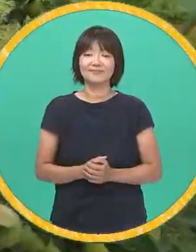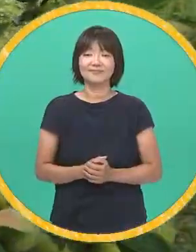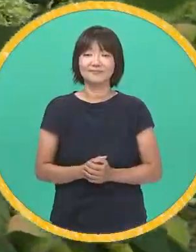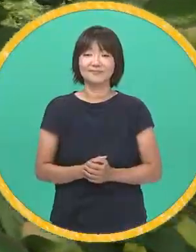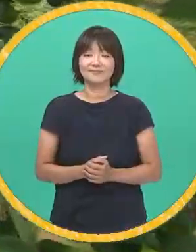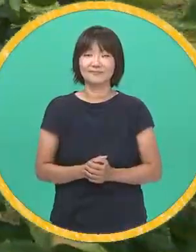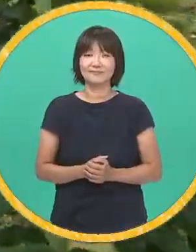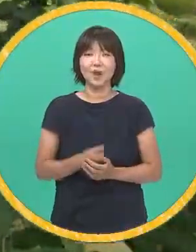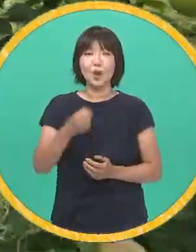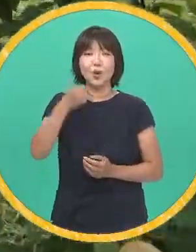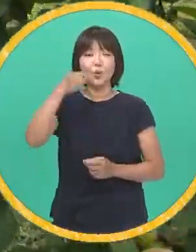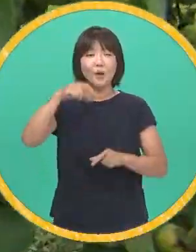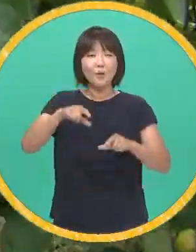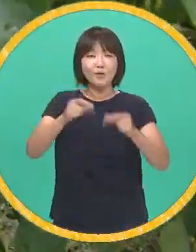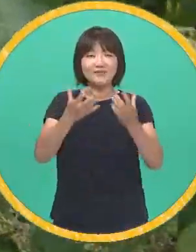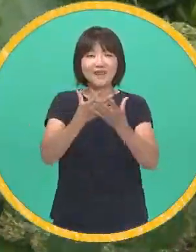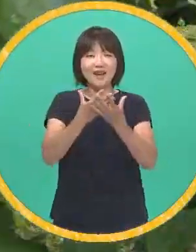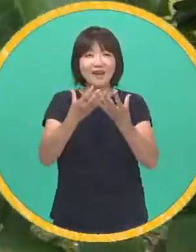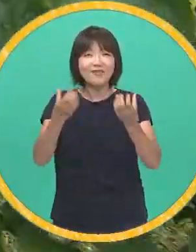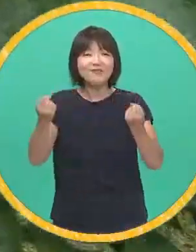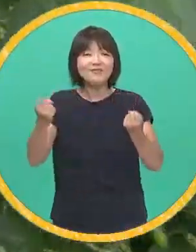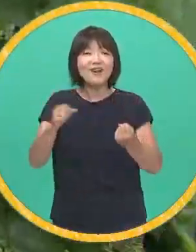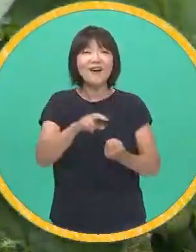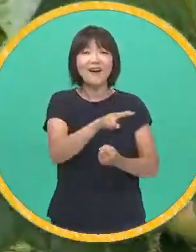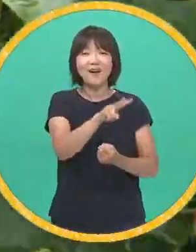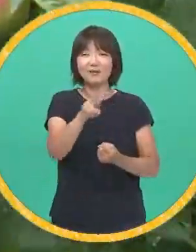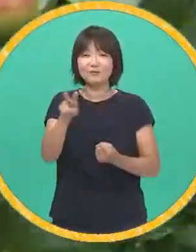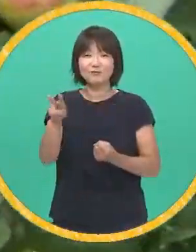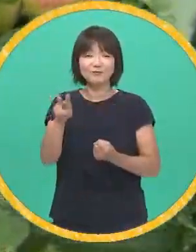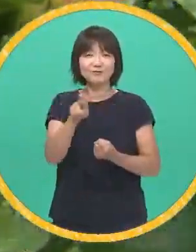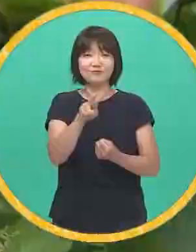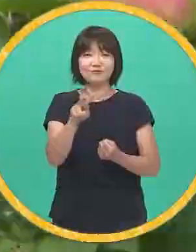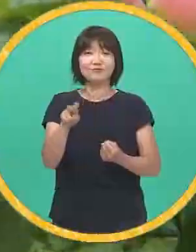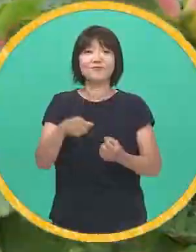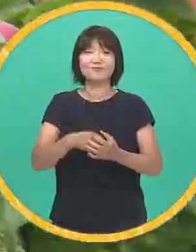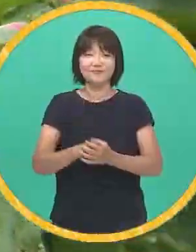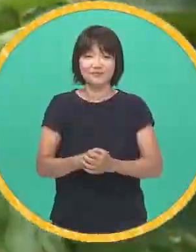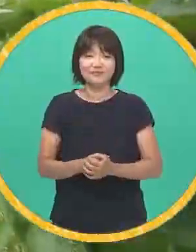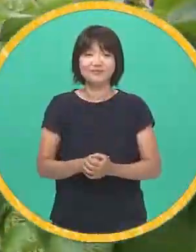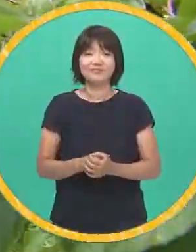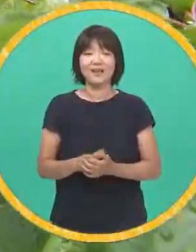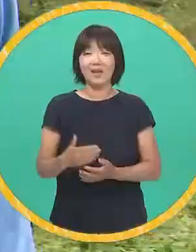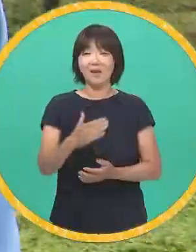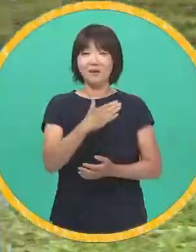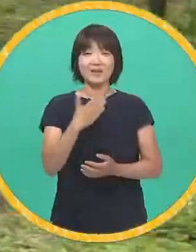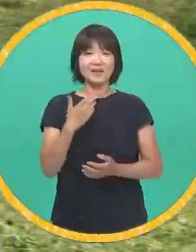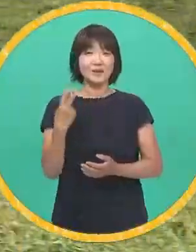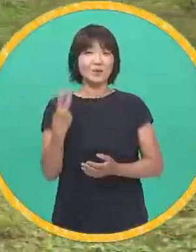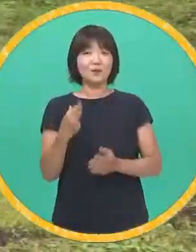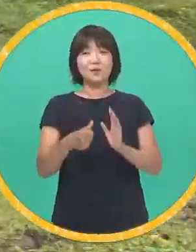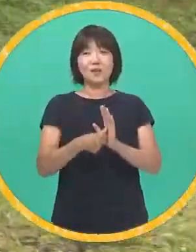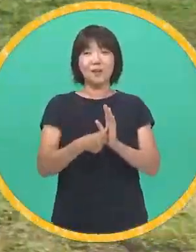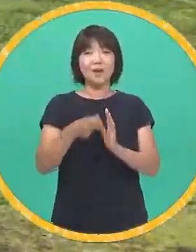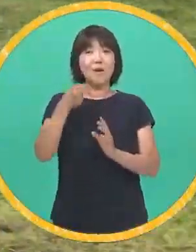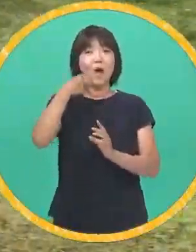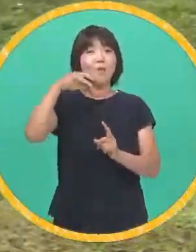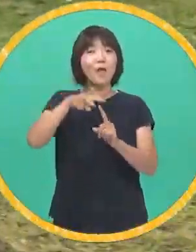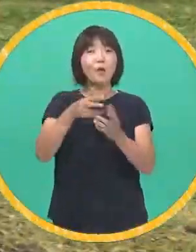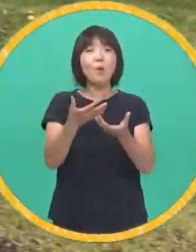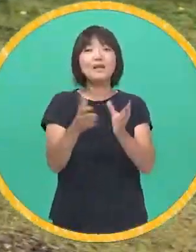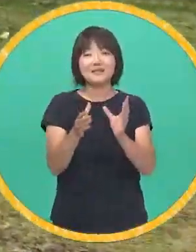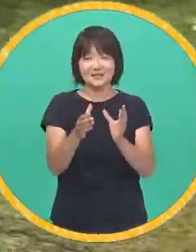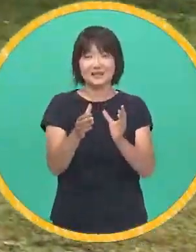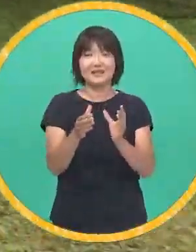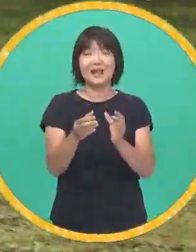すっごいですね上の木がいっぱーいたけっこう多いと思いますよねぬ我々コンビ名が梅小町って言うんで